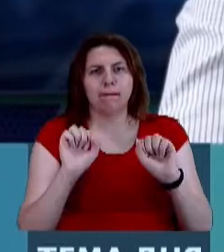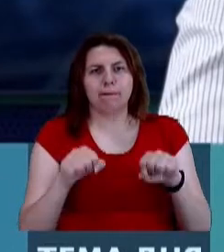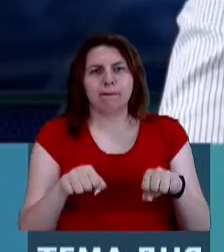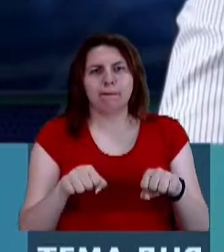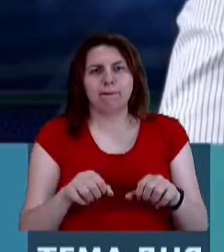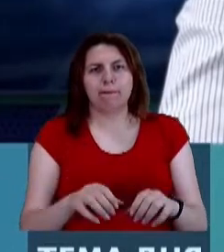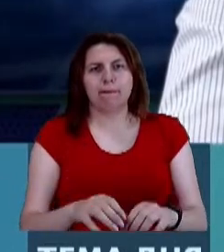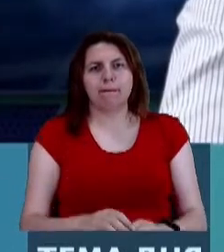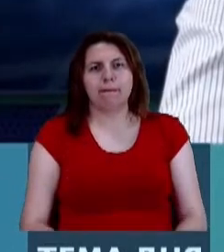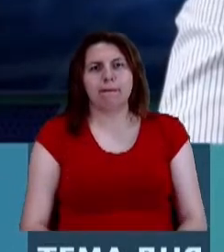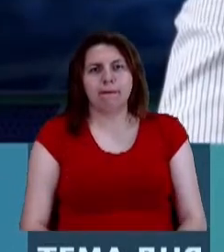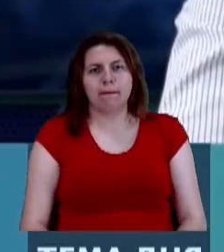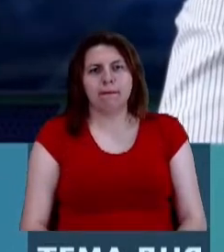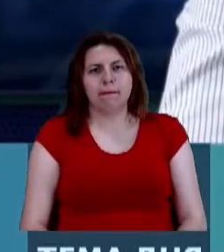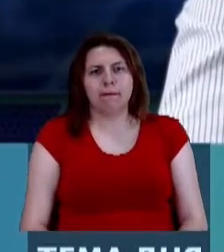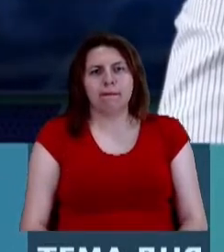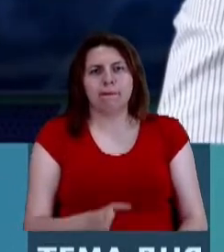може мати місце